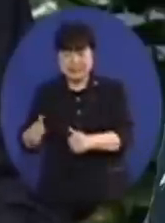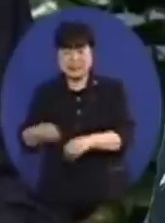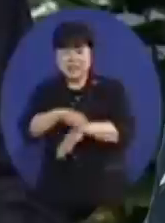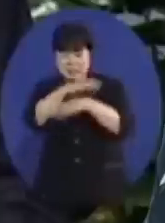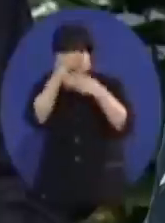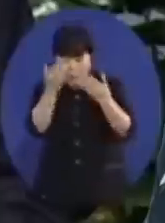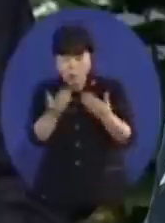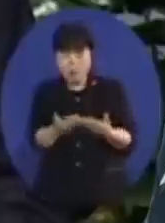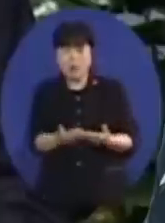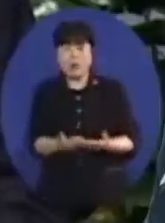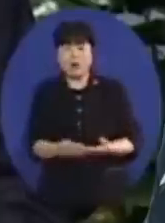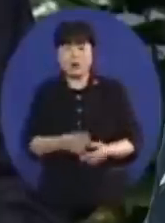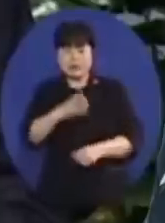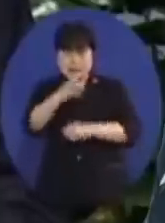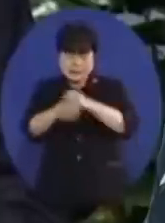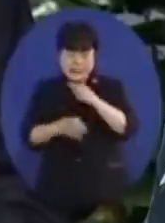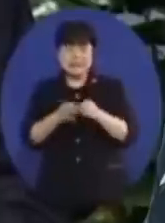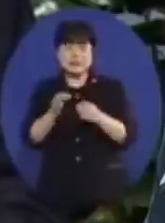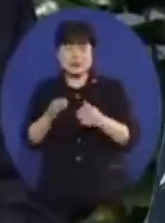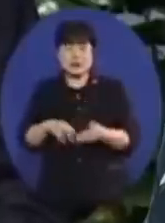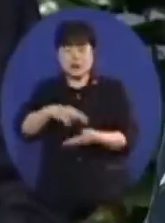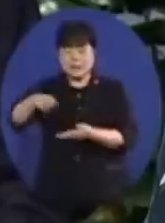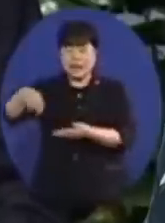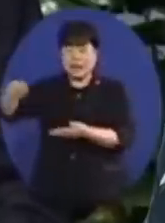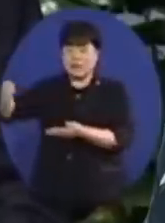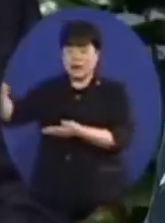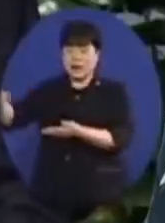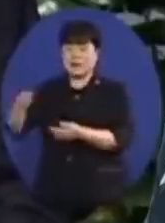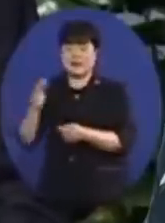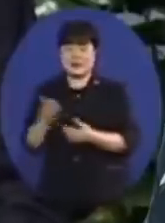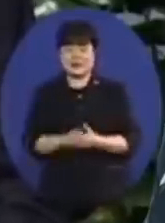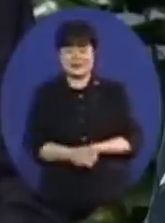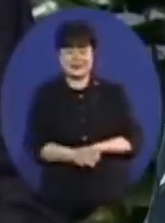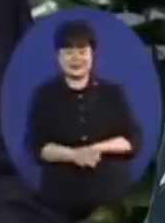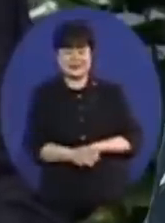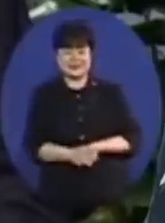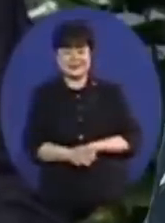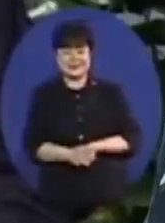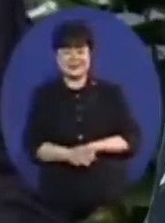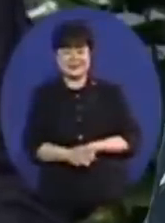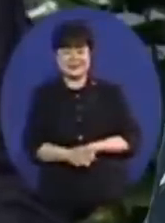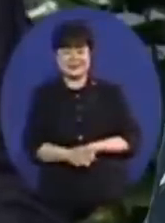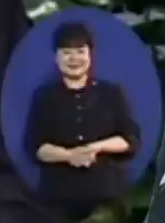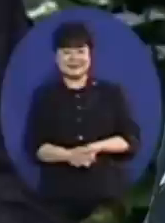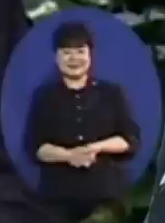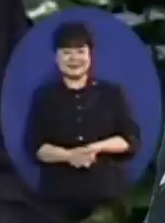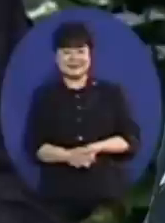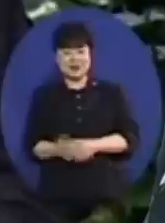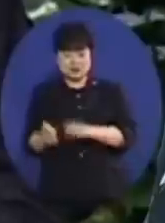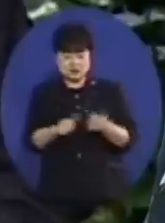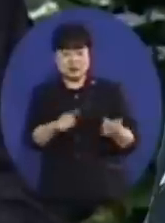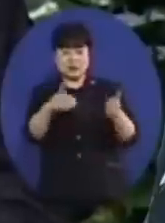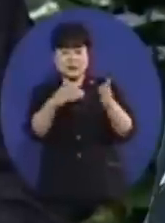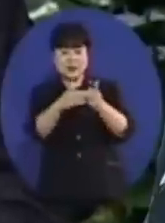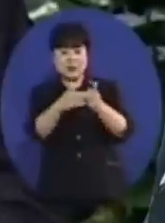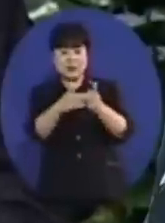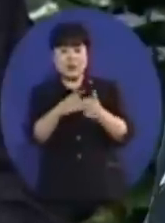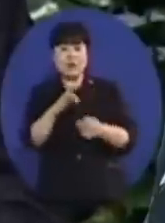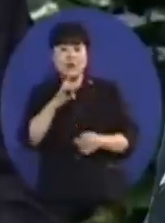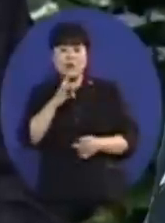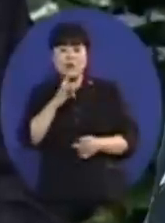죽을 때까지 40년을 광야에서 방황을 하게 되고 죽고 오직